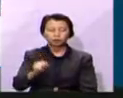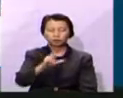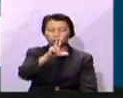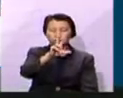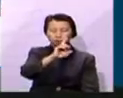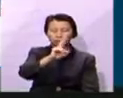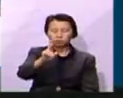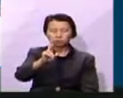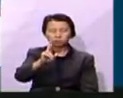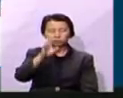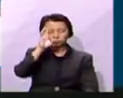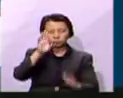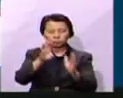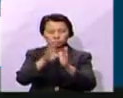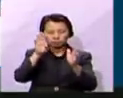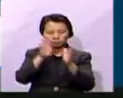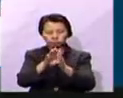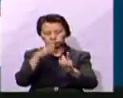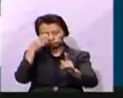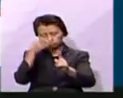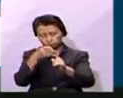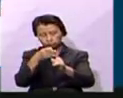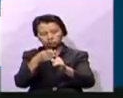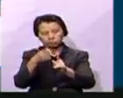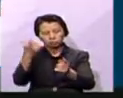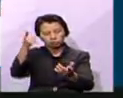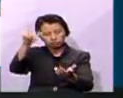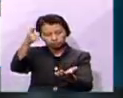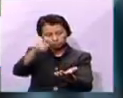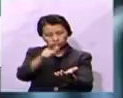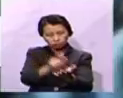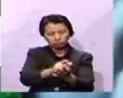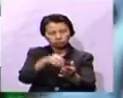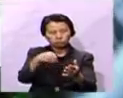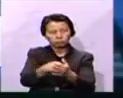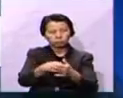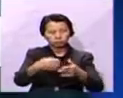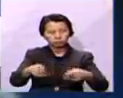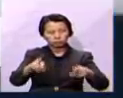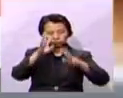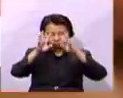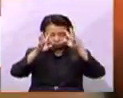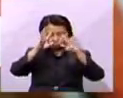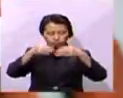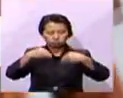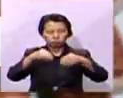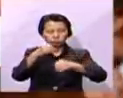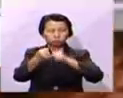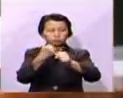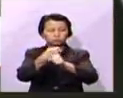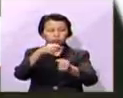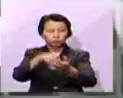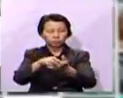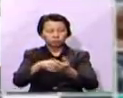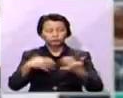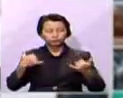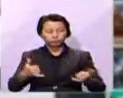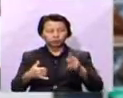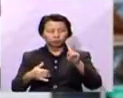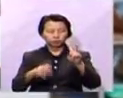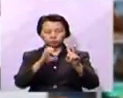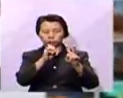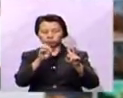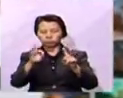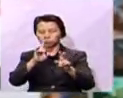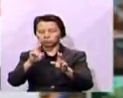keping karya fotografi sasaran dimuat naik ke platform creativemarket.my tahun ini. Setakat ini, 2,000